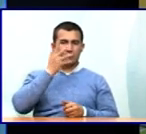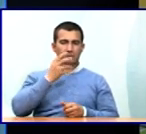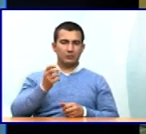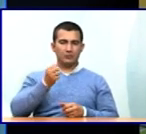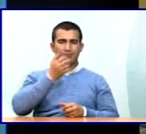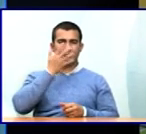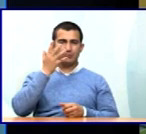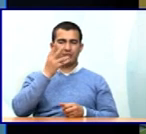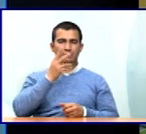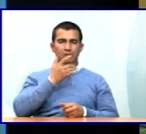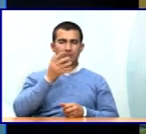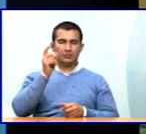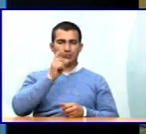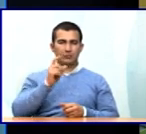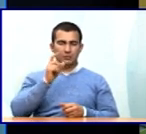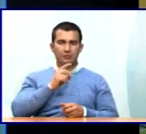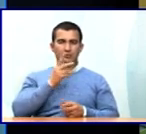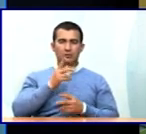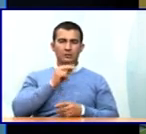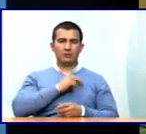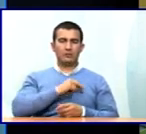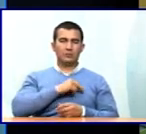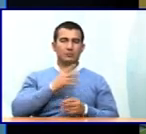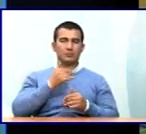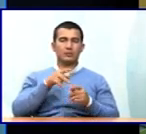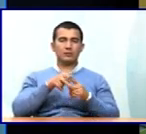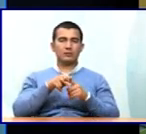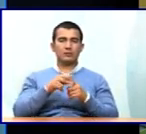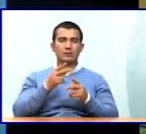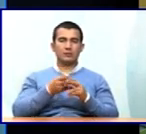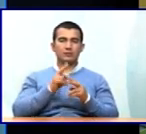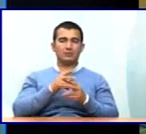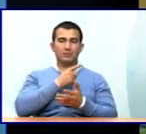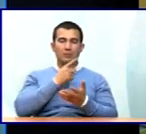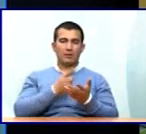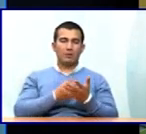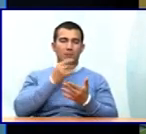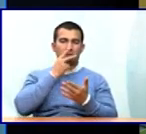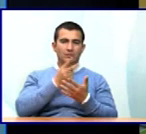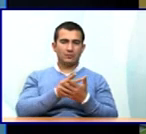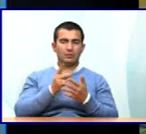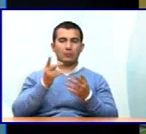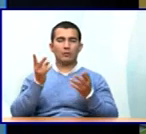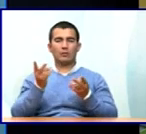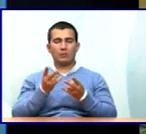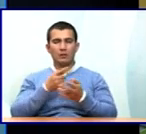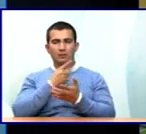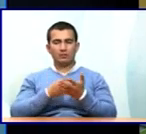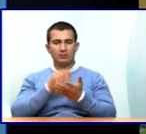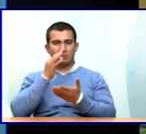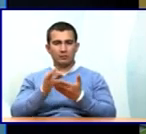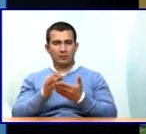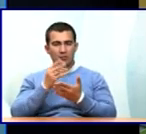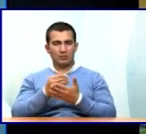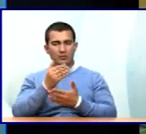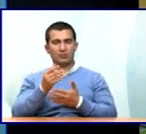Bu bajarib bo'lingan, hozir bajarilayotgan va kelgusida bajaradigan topshiriqlaringizni